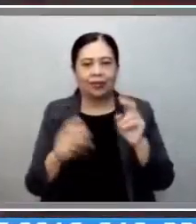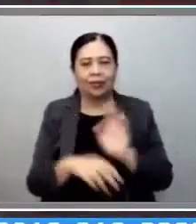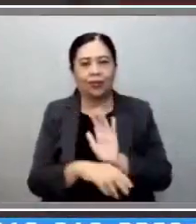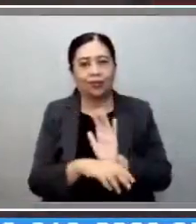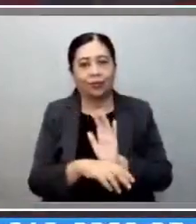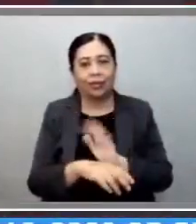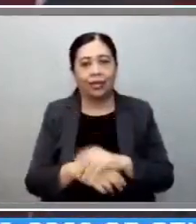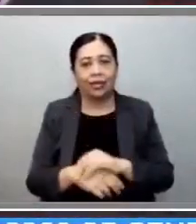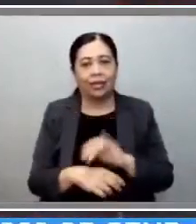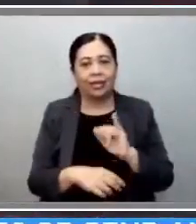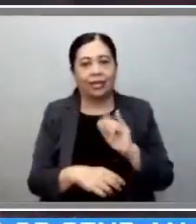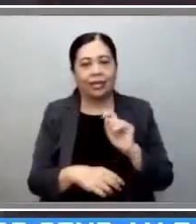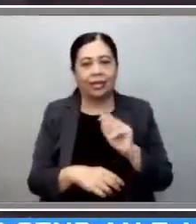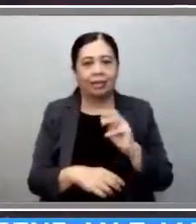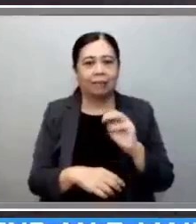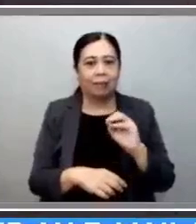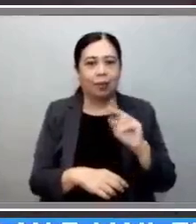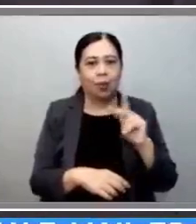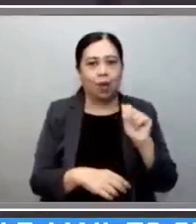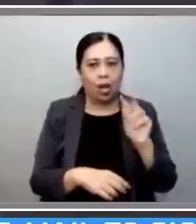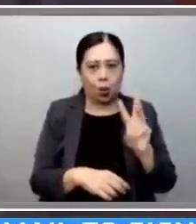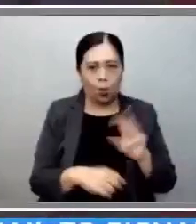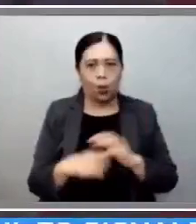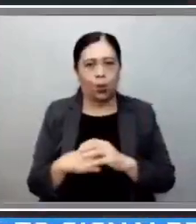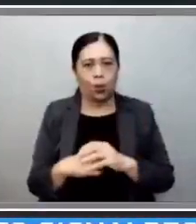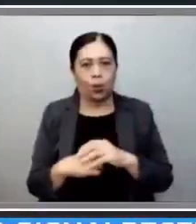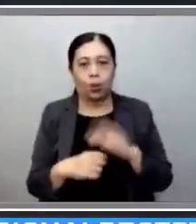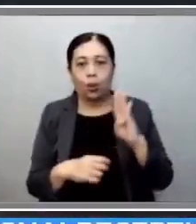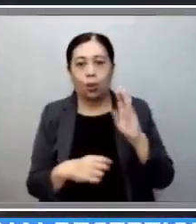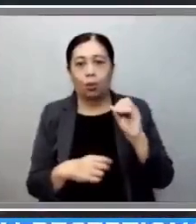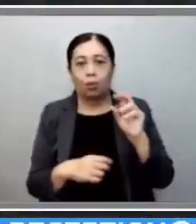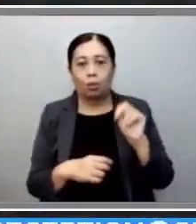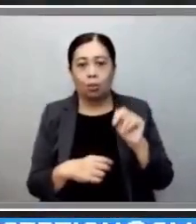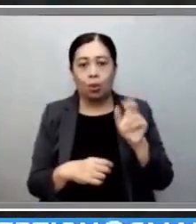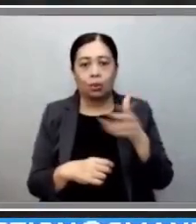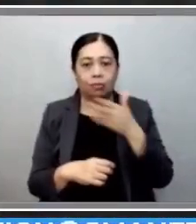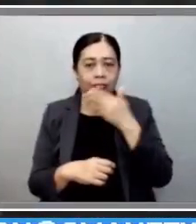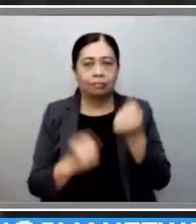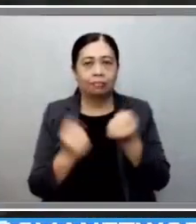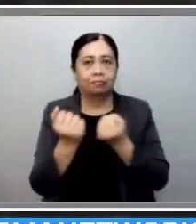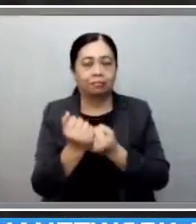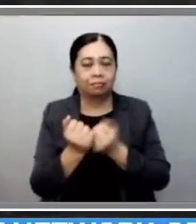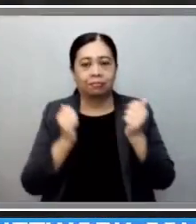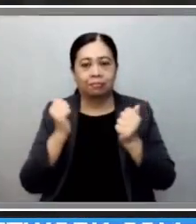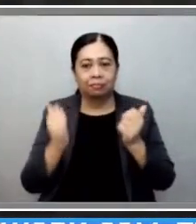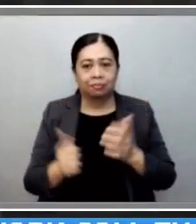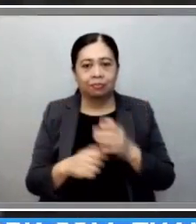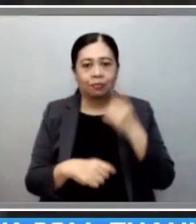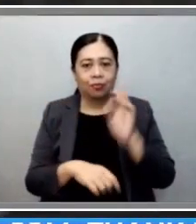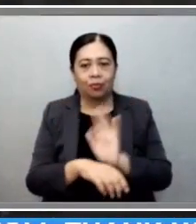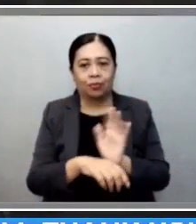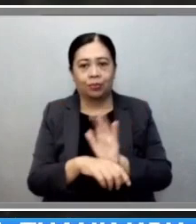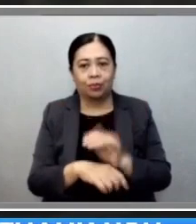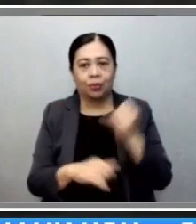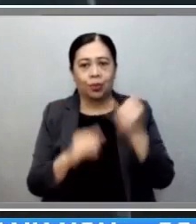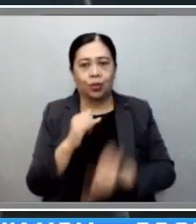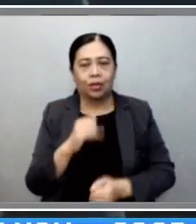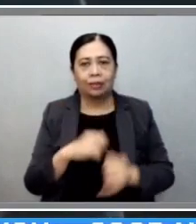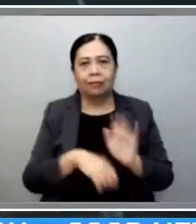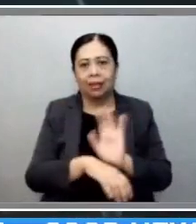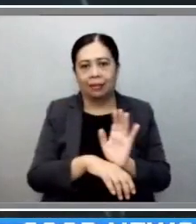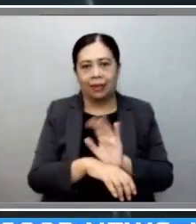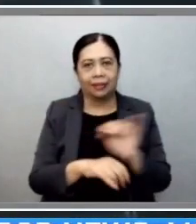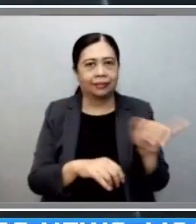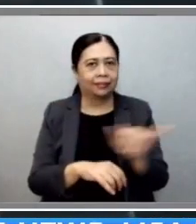na Itim Mapukpukaw. Si Bon Andrew Lentejas naman ang Best Supporting Actor para sa Huling Palabas. Sa parehong